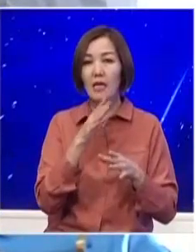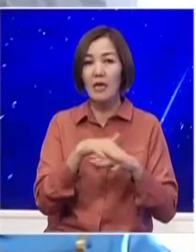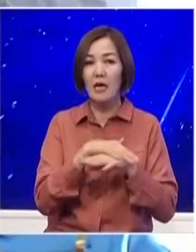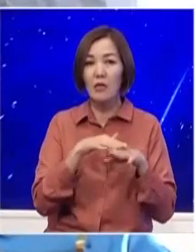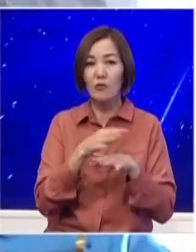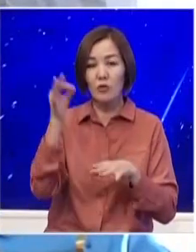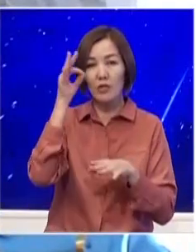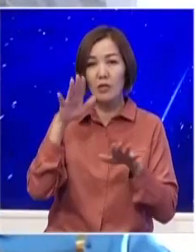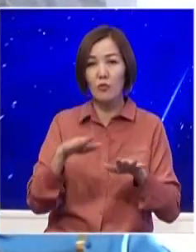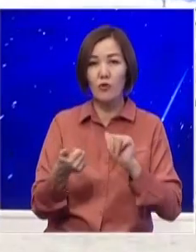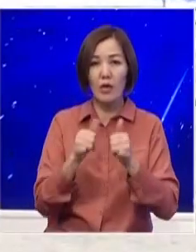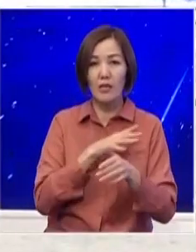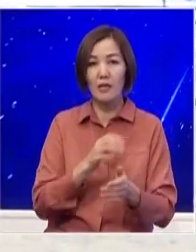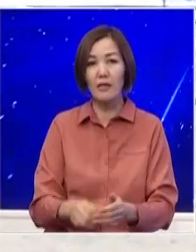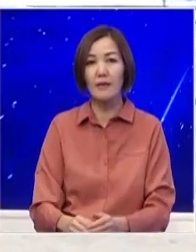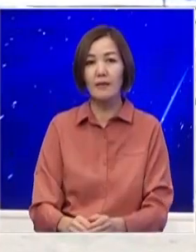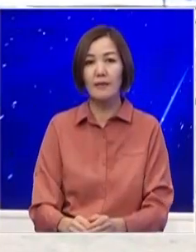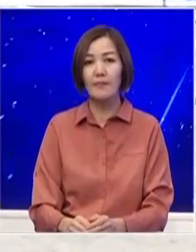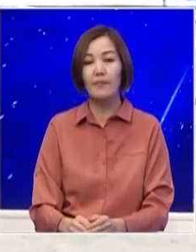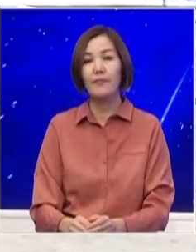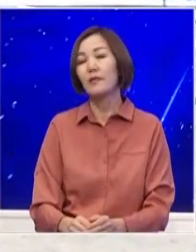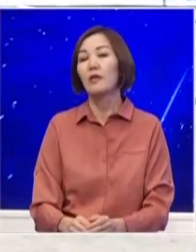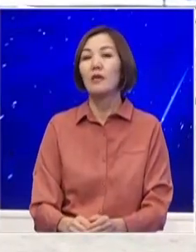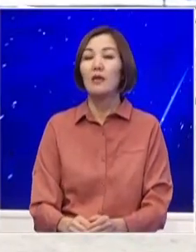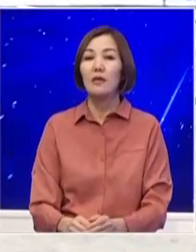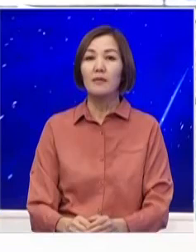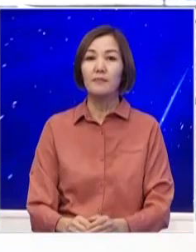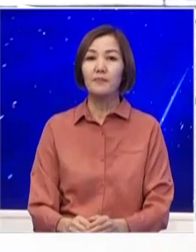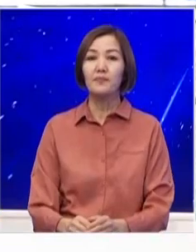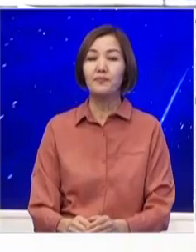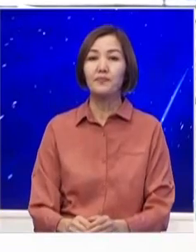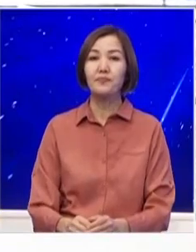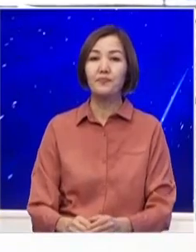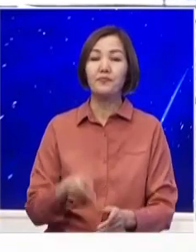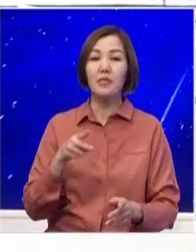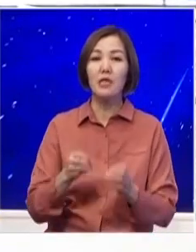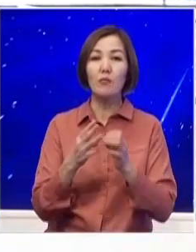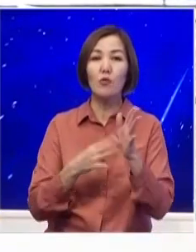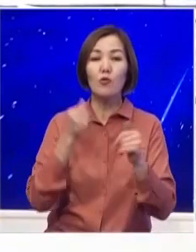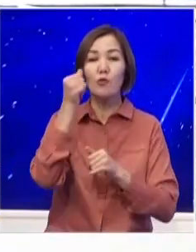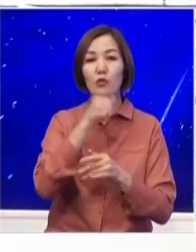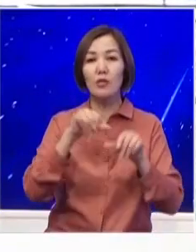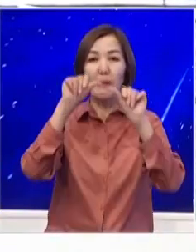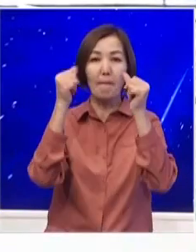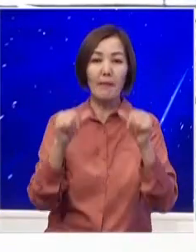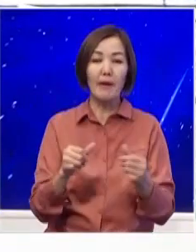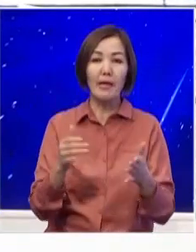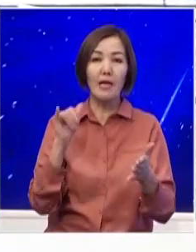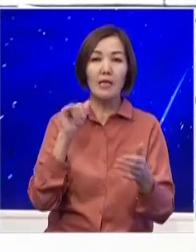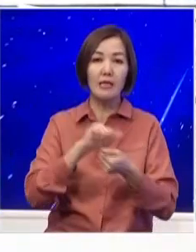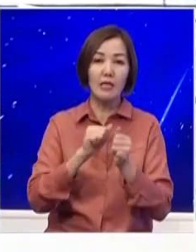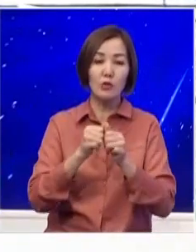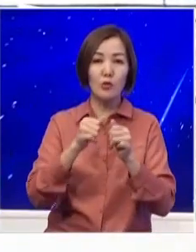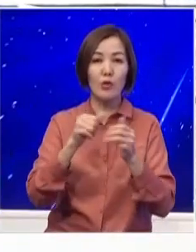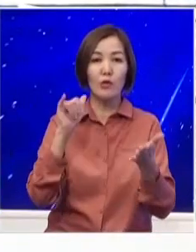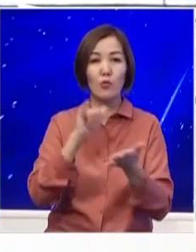алу орнына айналды. 2019 году по инициативе общества. Мында 2019 жылы мемориал орнатылды. Болашақта бұл